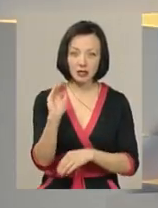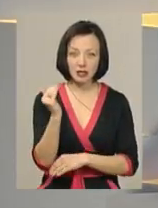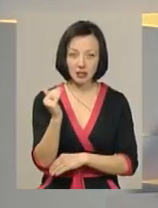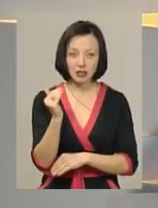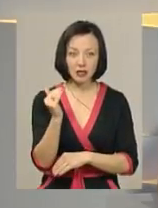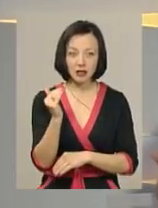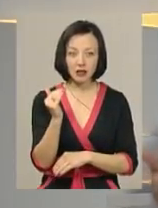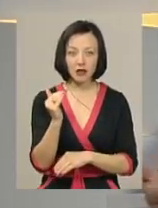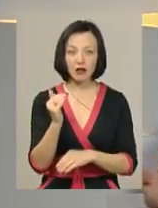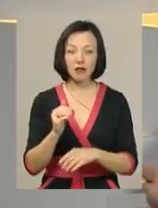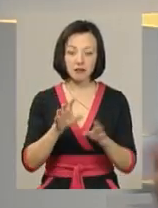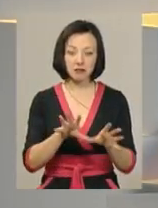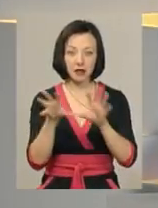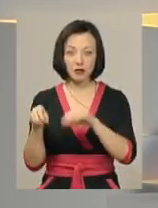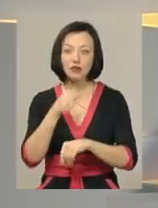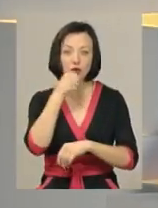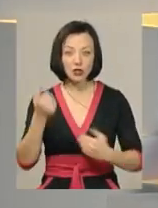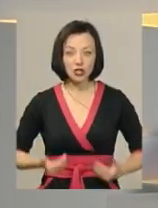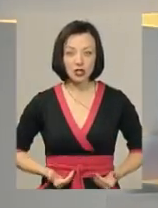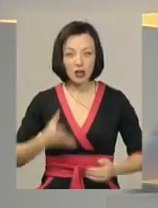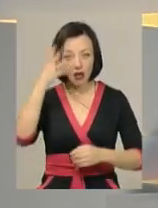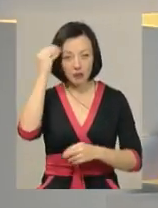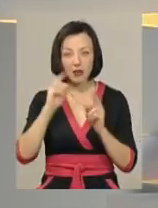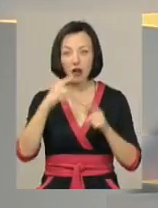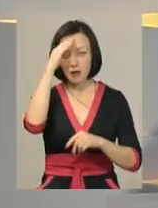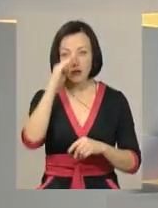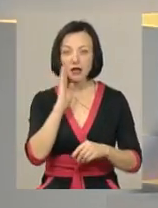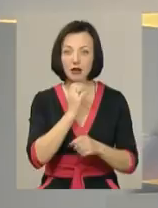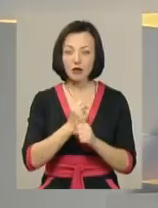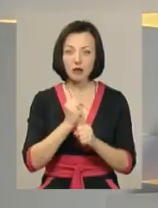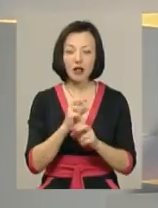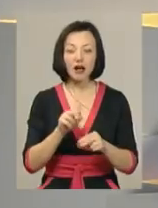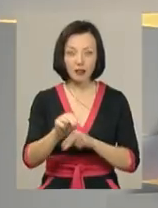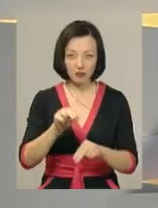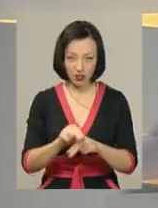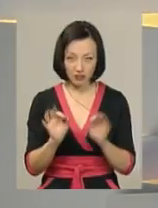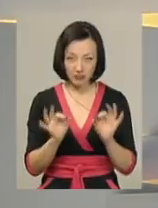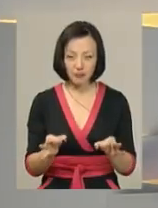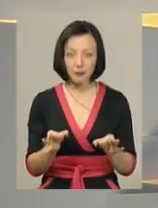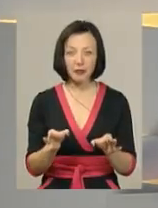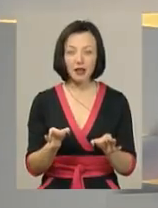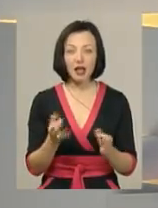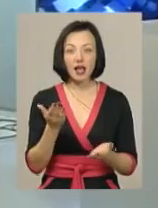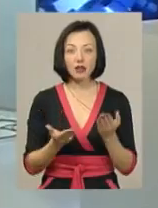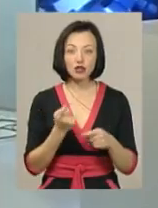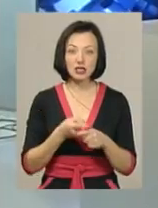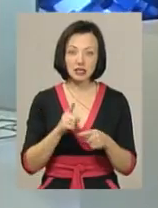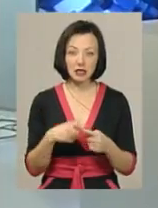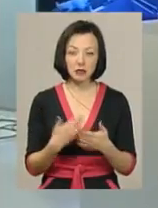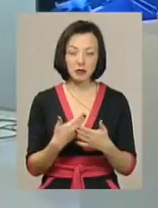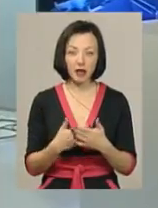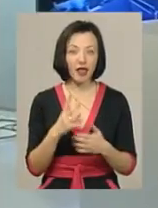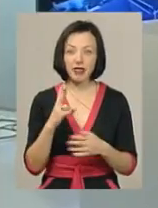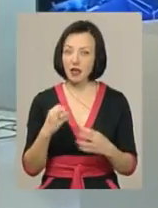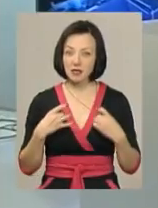несе потім в доросле життя те взагалі як батьки це робили як вони його навчили то якщо це до прикладу